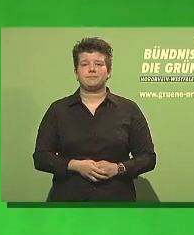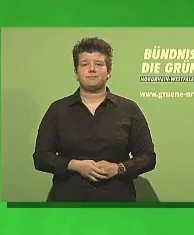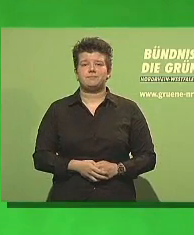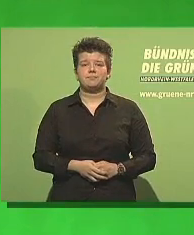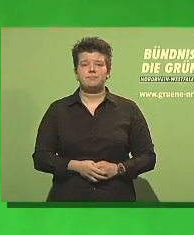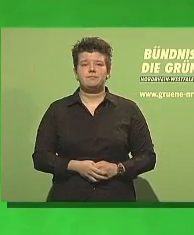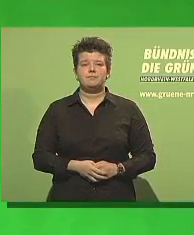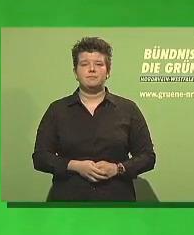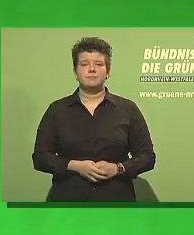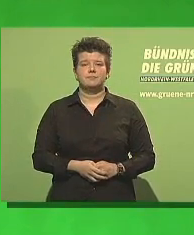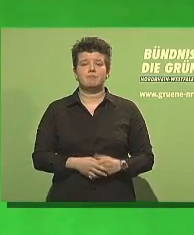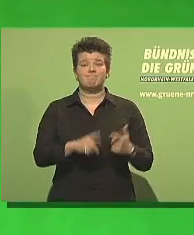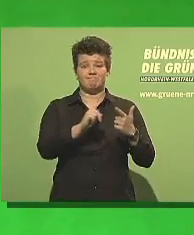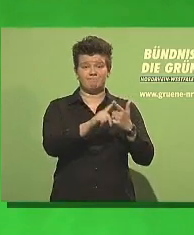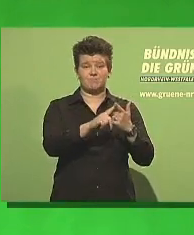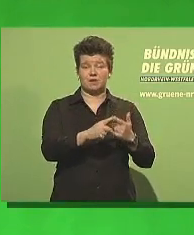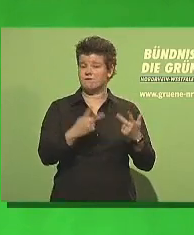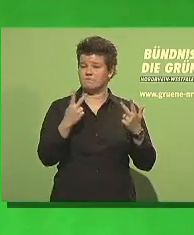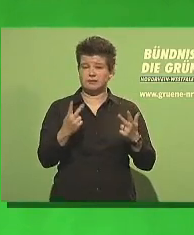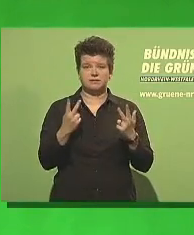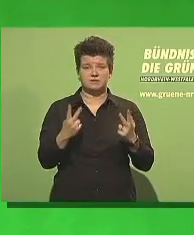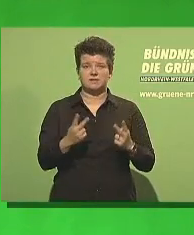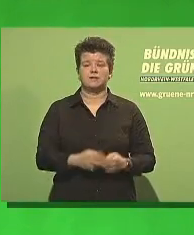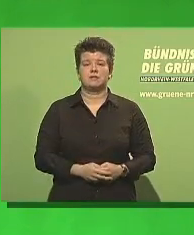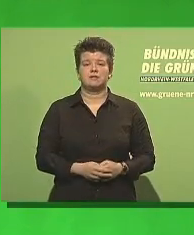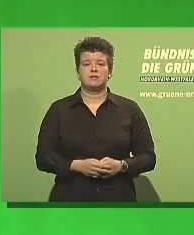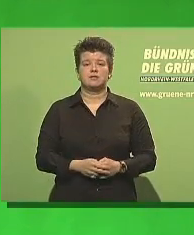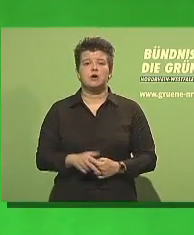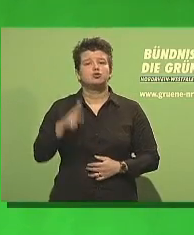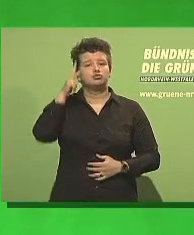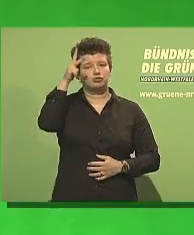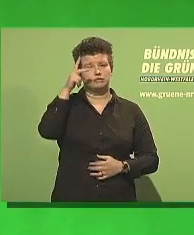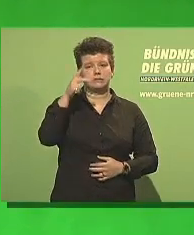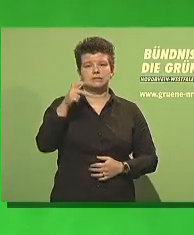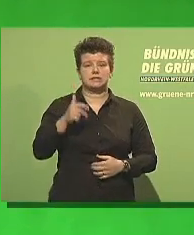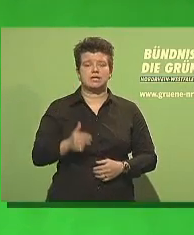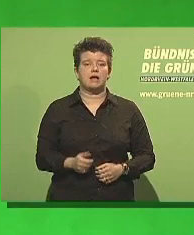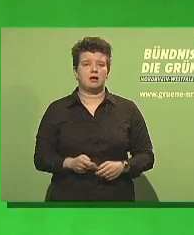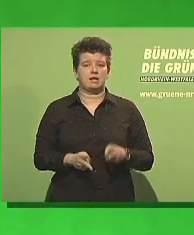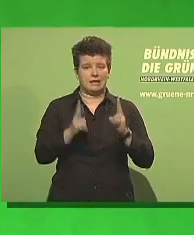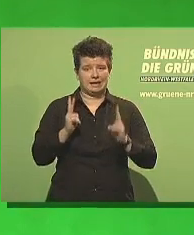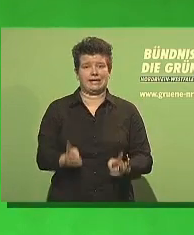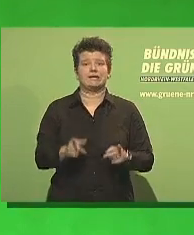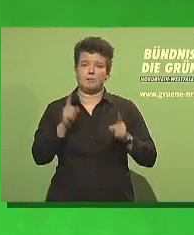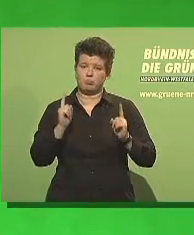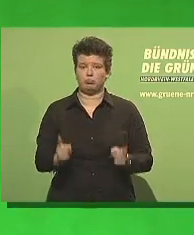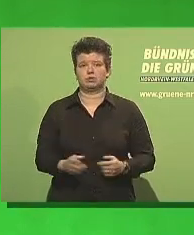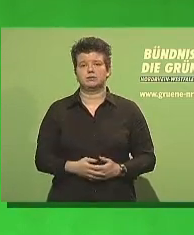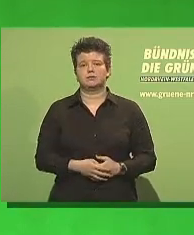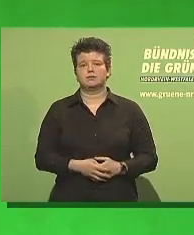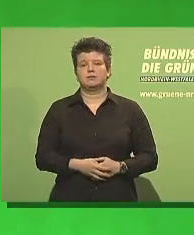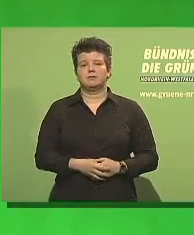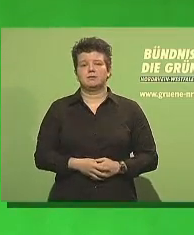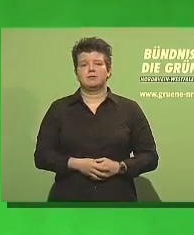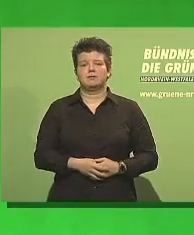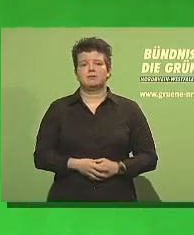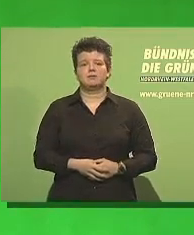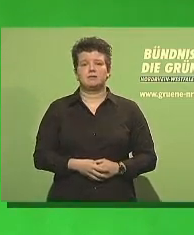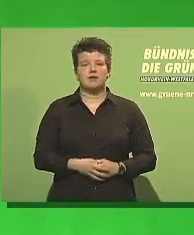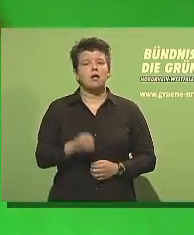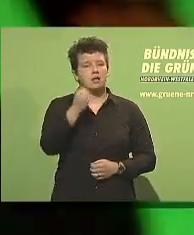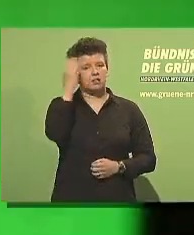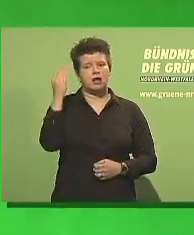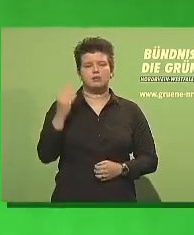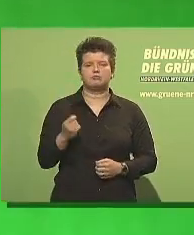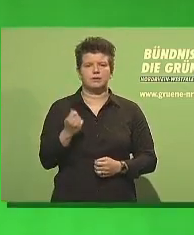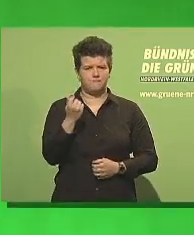Ein wichtiges zweites Thema in diesem Wahlkampf muss die soziale Gerechtigkeit sein. Sie stellt sich angesichts der enormen finanziellen Belastungen